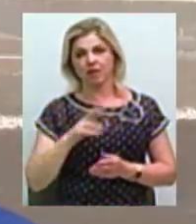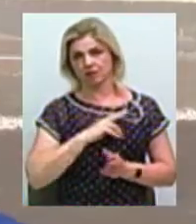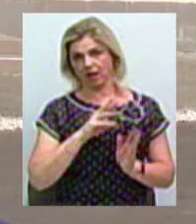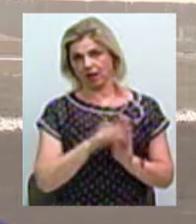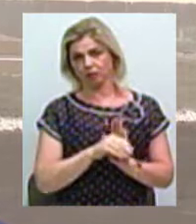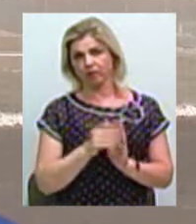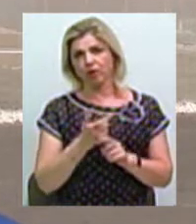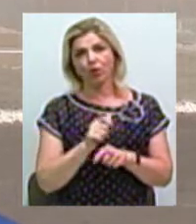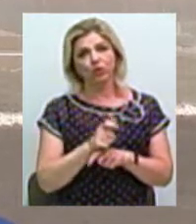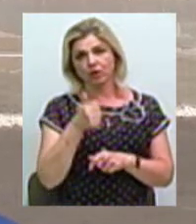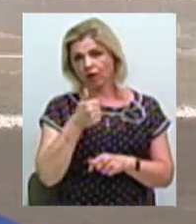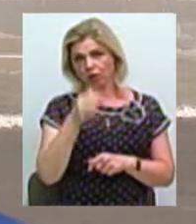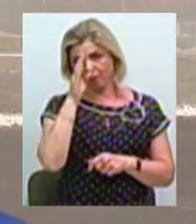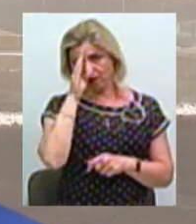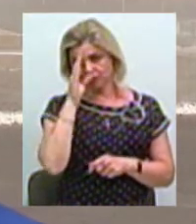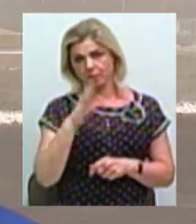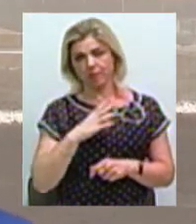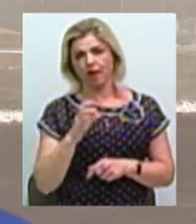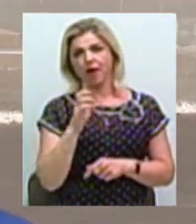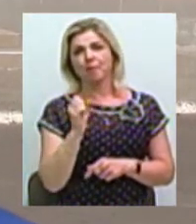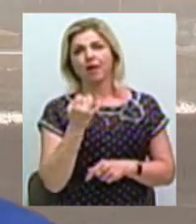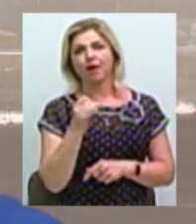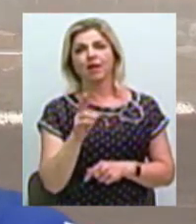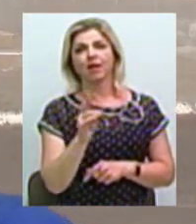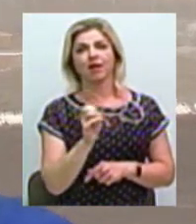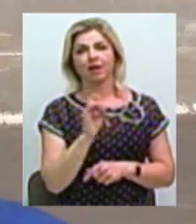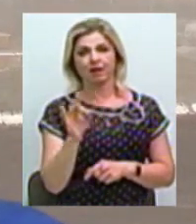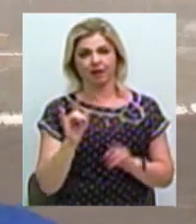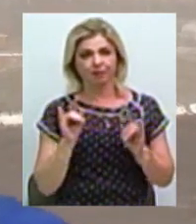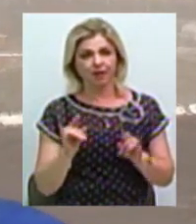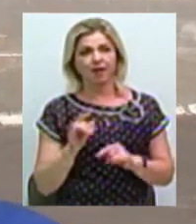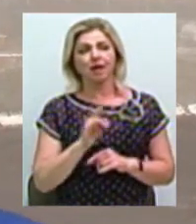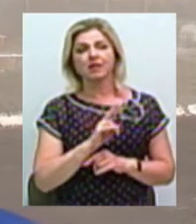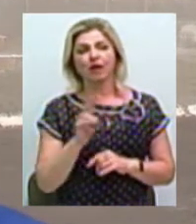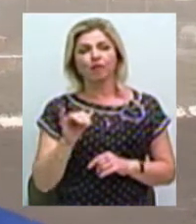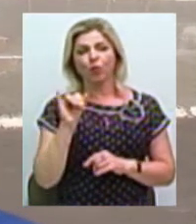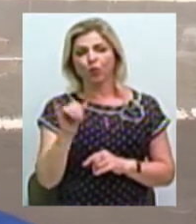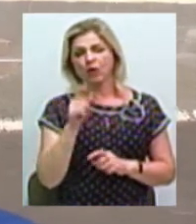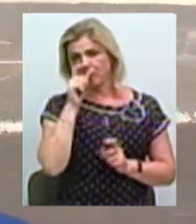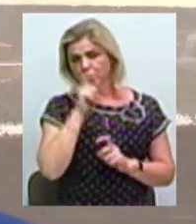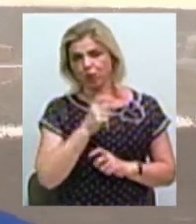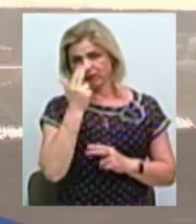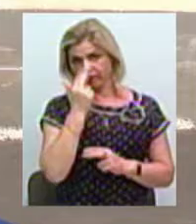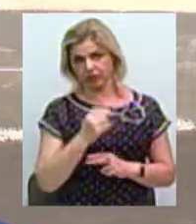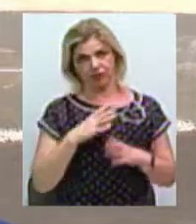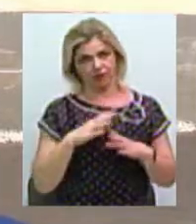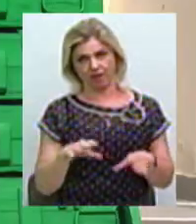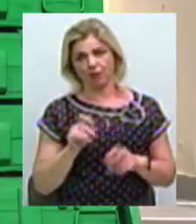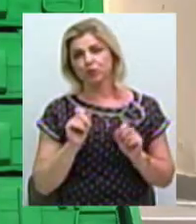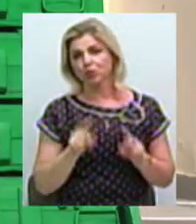хлопчик, байкером. Такий, не було в нього поганих звичок, взагалі, він у нас золота дитина